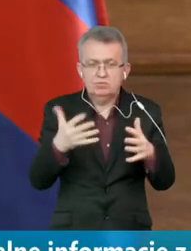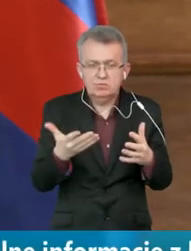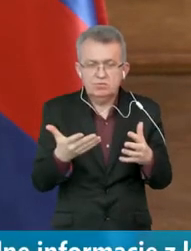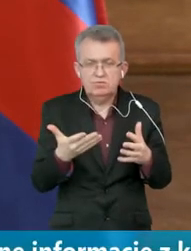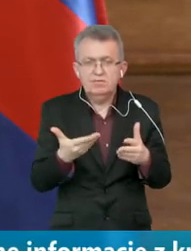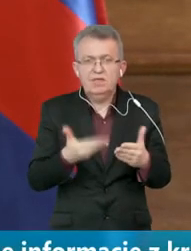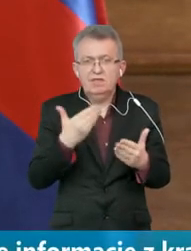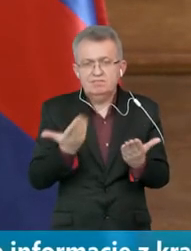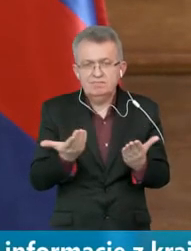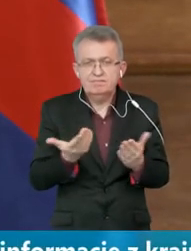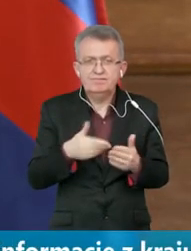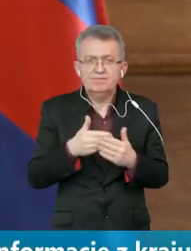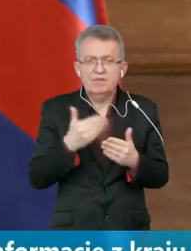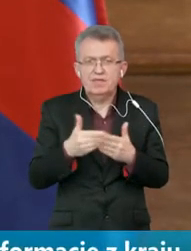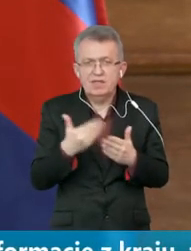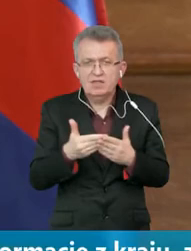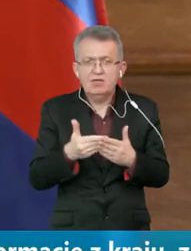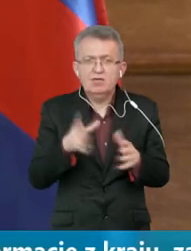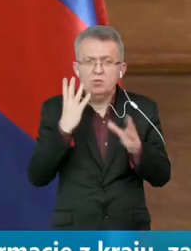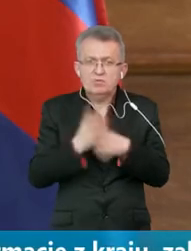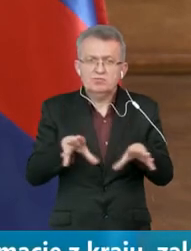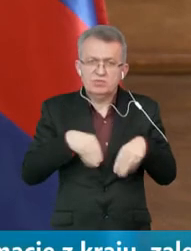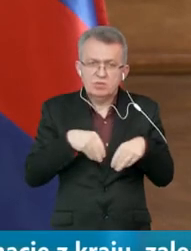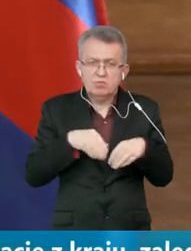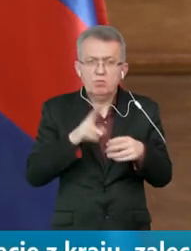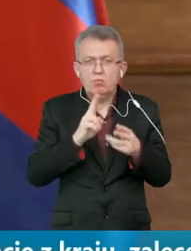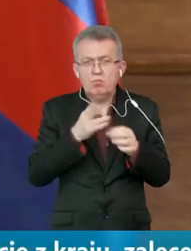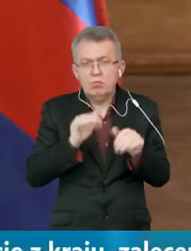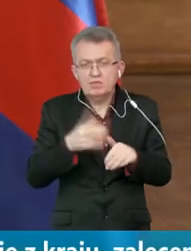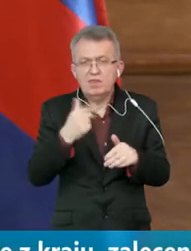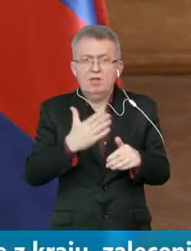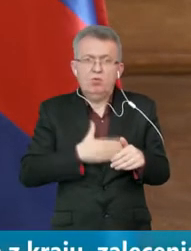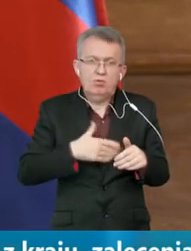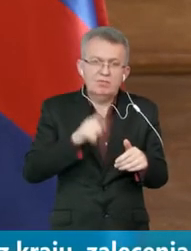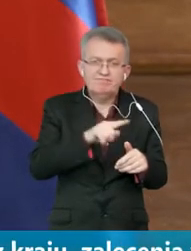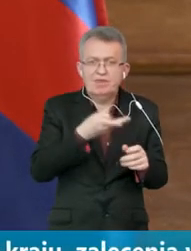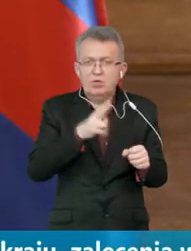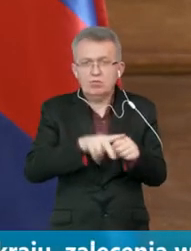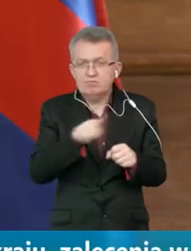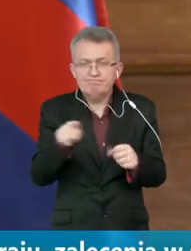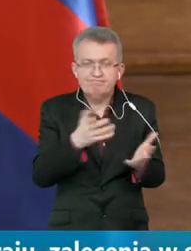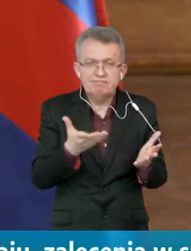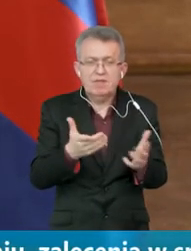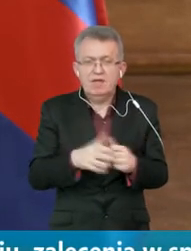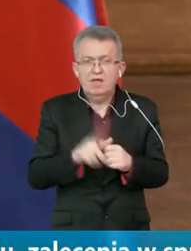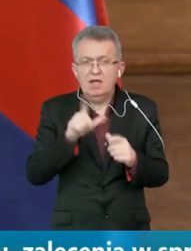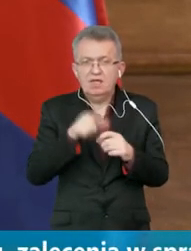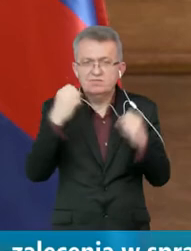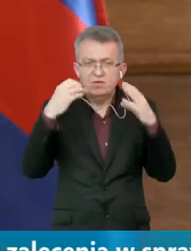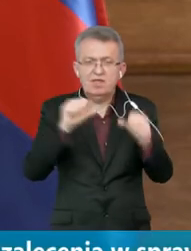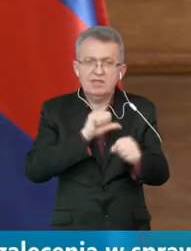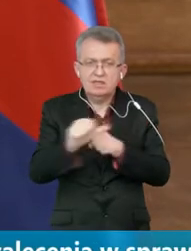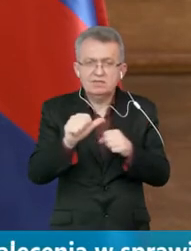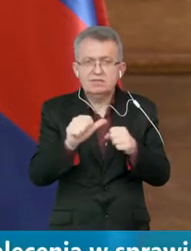Więc no tak to przyjęliśmy. Wiem, że może się to niektórym nie podobać, natomiast to oświetlenie spełnia przede